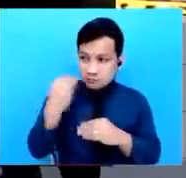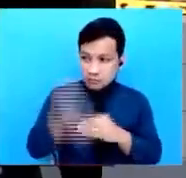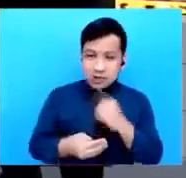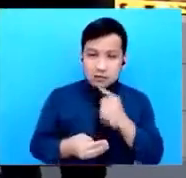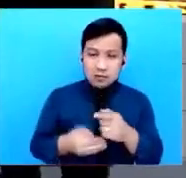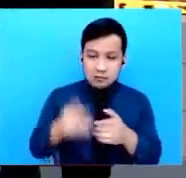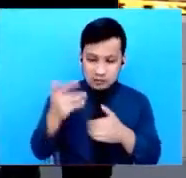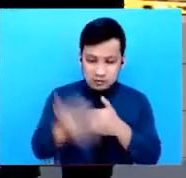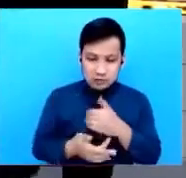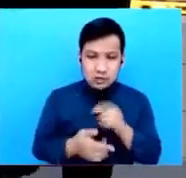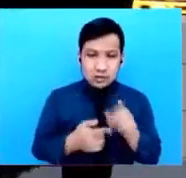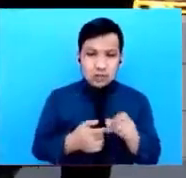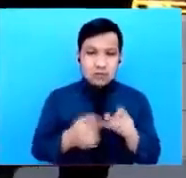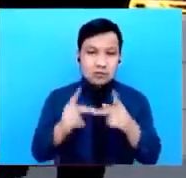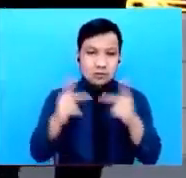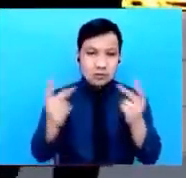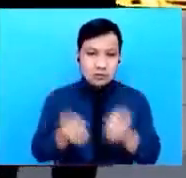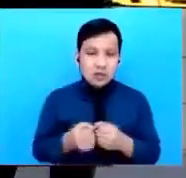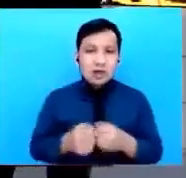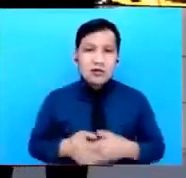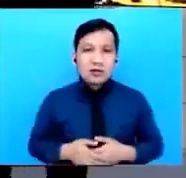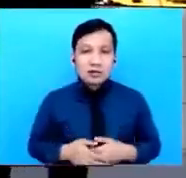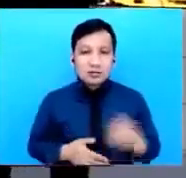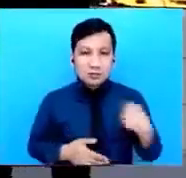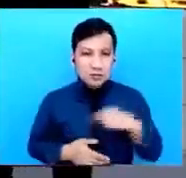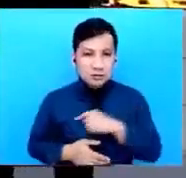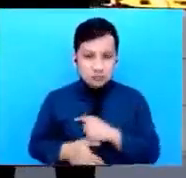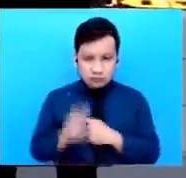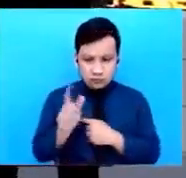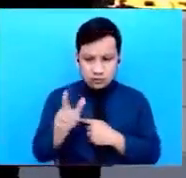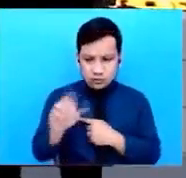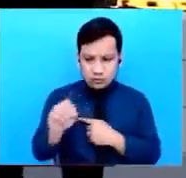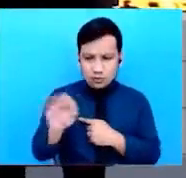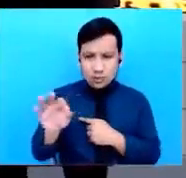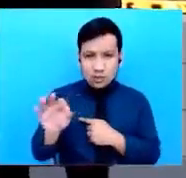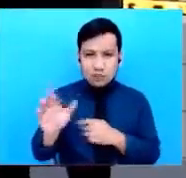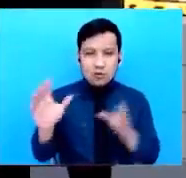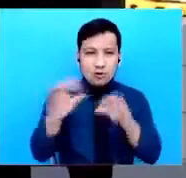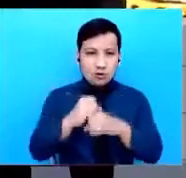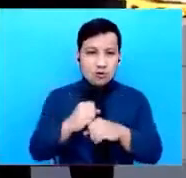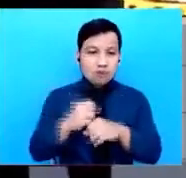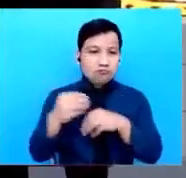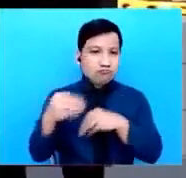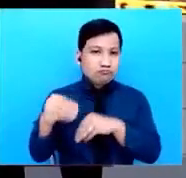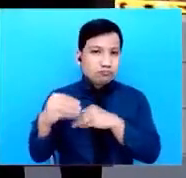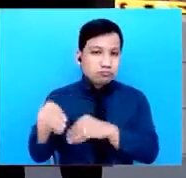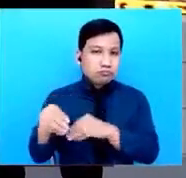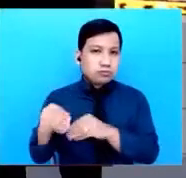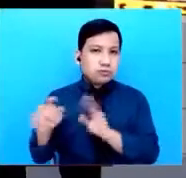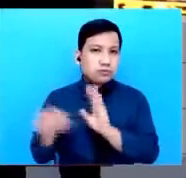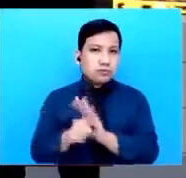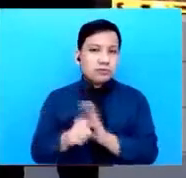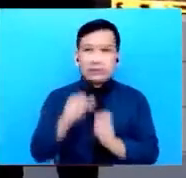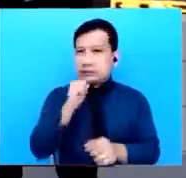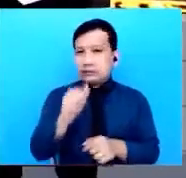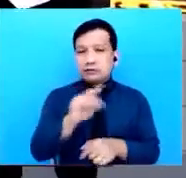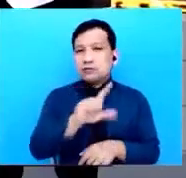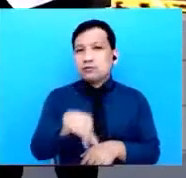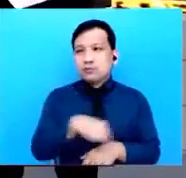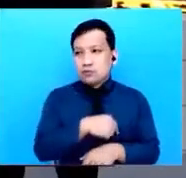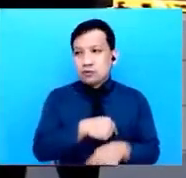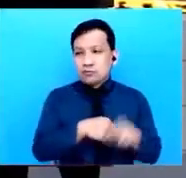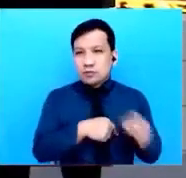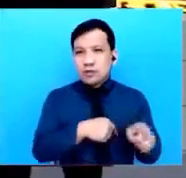na posisyon. Bago mag-2009, yung mga ganyang motorcade, ikaka-disqualify na akagad ng mga